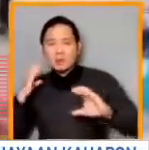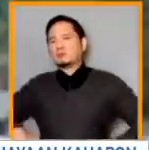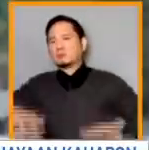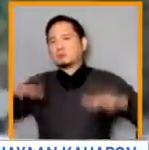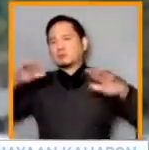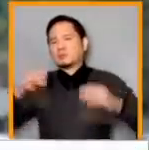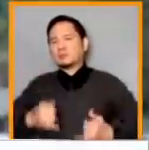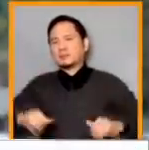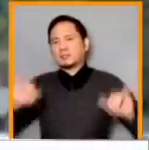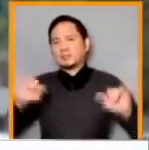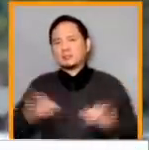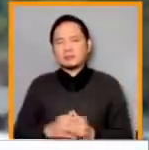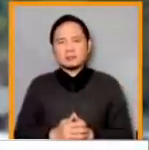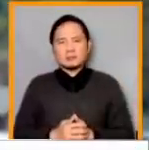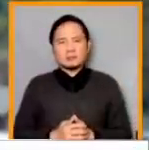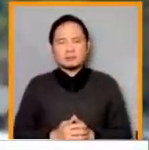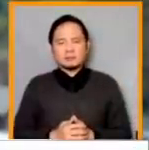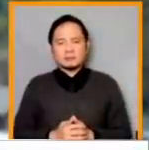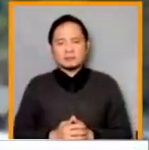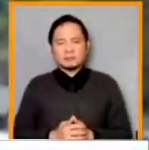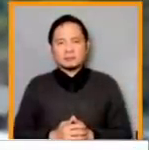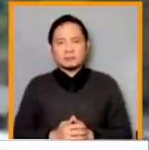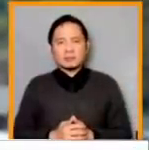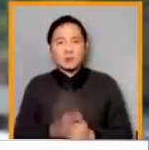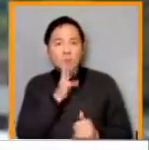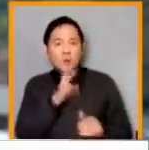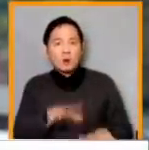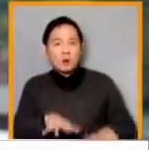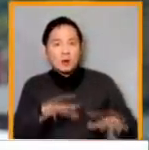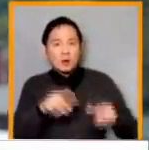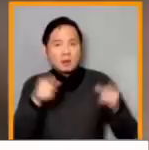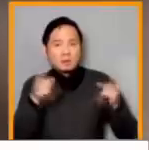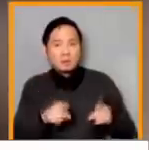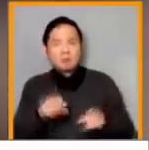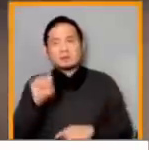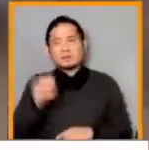baha. Nagdulot din po ng pagbaha ang malakas sa ulan sa Southern Leyte